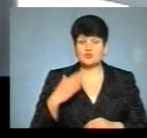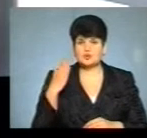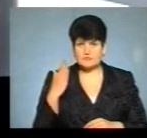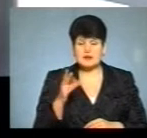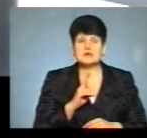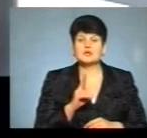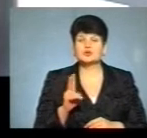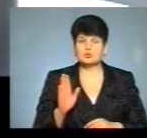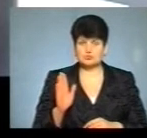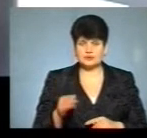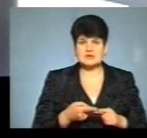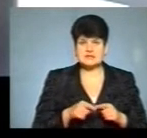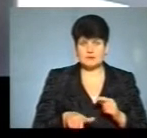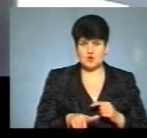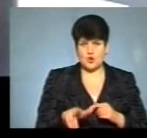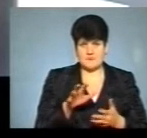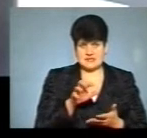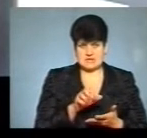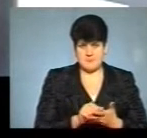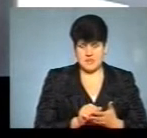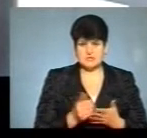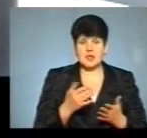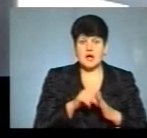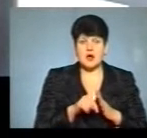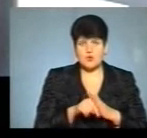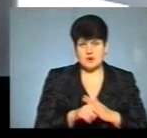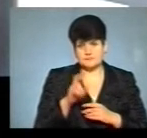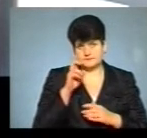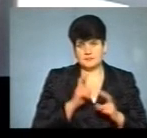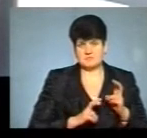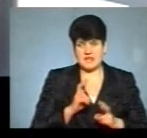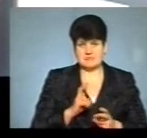хто буде цими дорогами займатися, яка тут роль комунального підприємства.